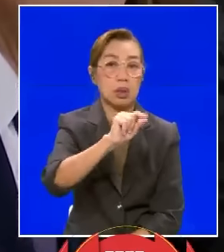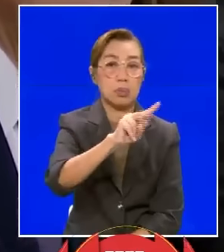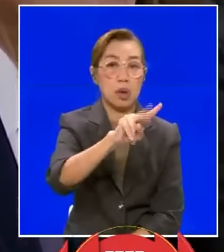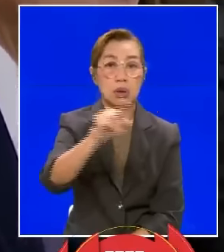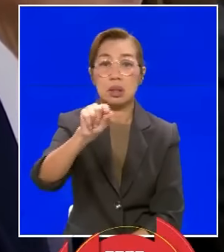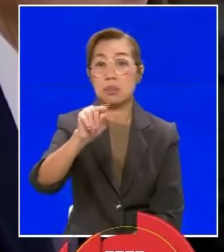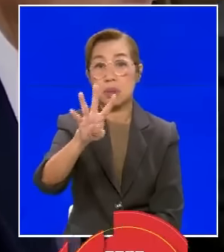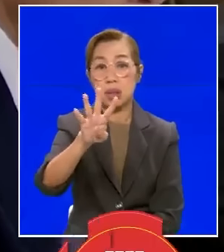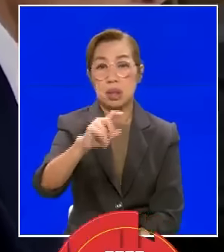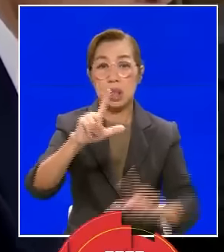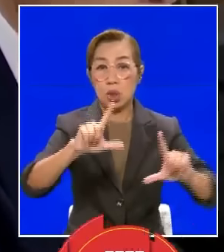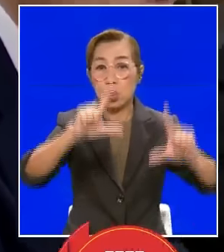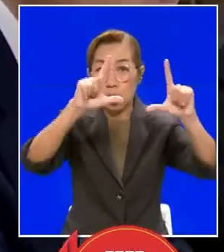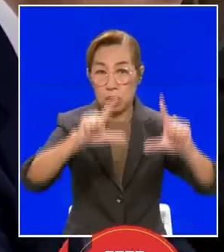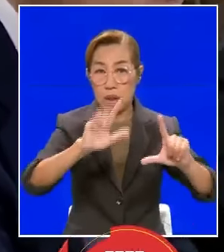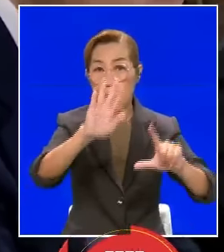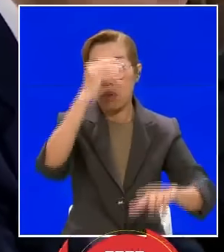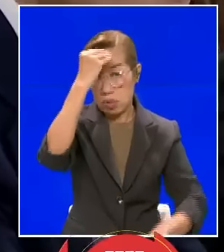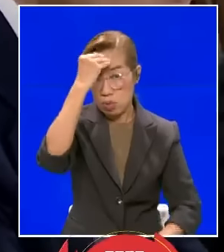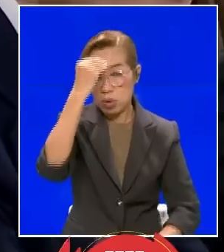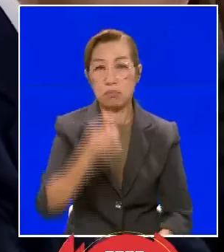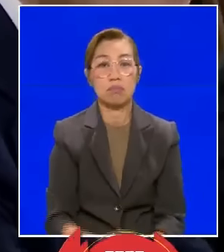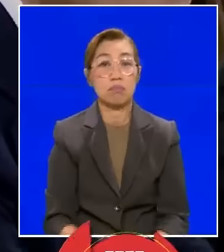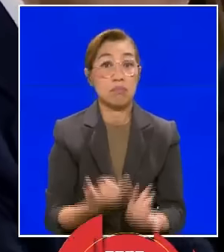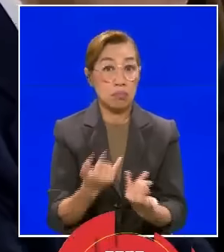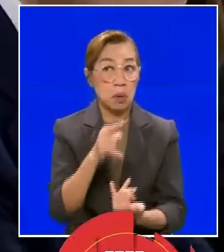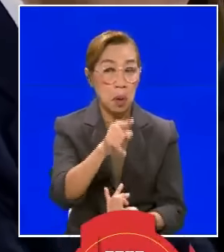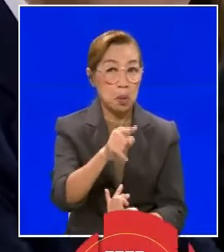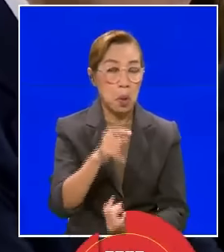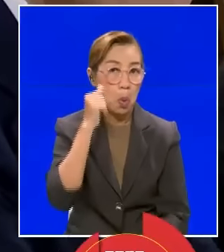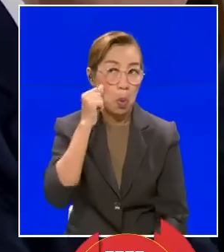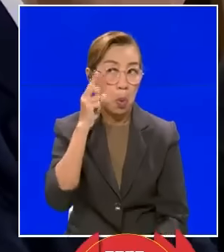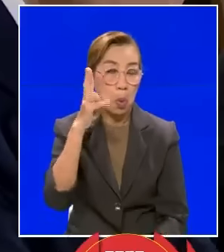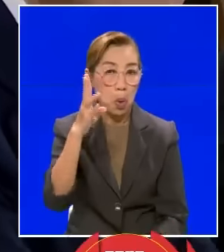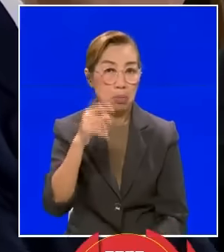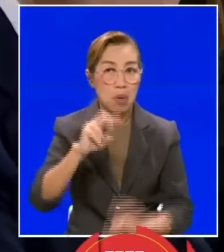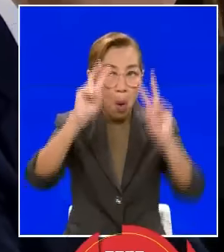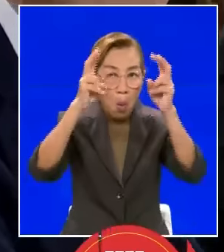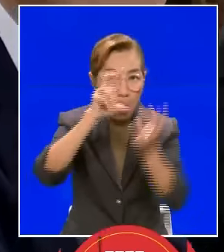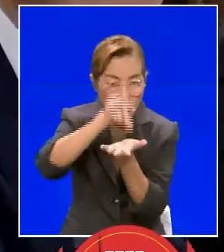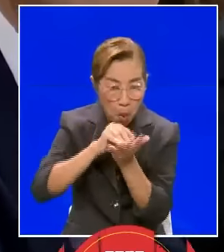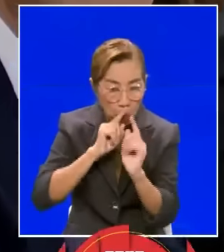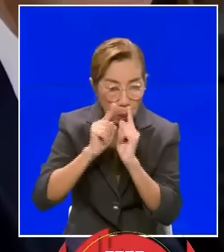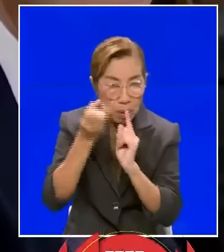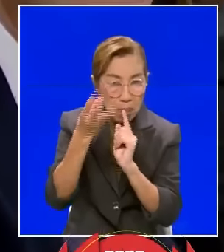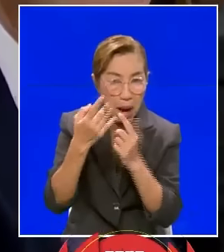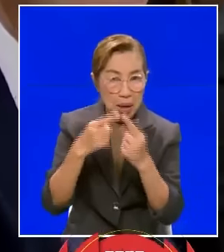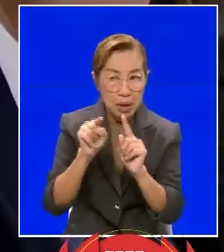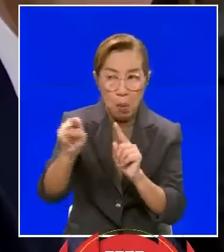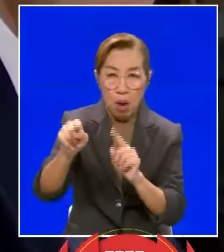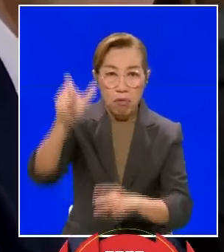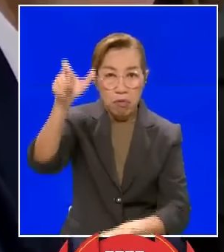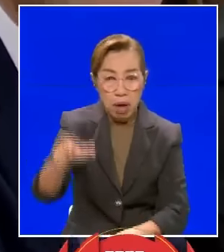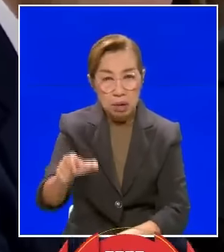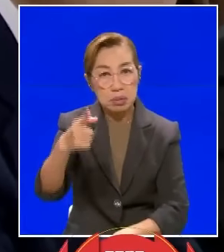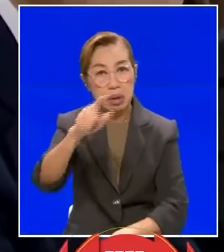22-24 พฤษภาคมที่กรุงโตเกียวประเทศญี่ปุ่นครั้งนี้ไปหลายวันก็อาจจะได้ดูหลายเรื่องนะครับแต่ที่แน่ๆโอ้เป็นเมืองแฟชั่นแบบนี้ต้องบอกท่านน